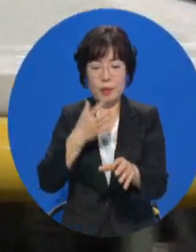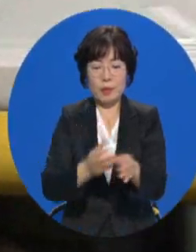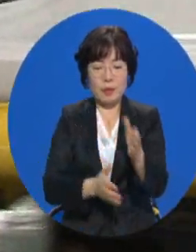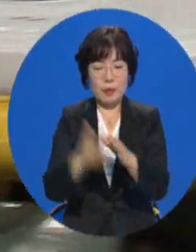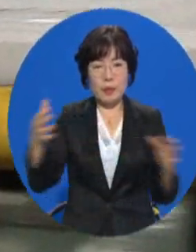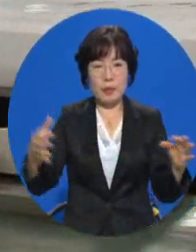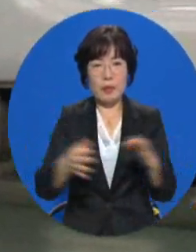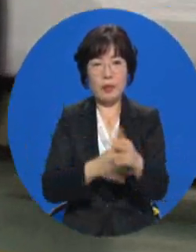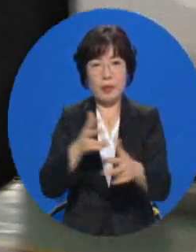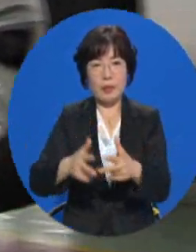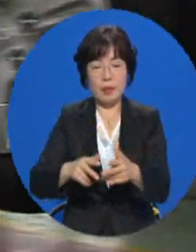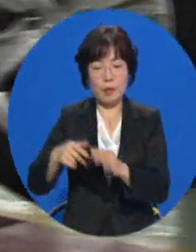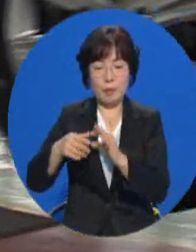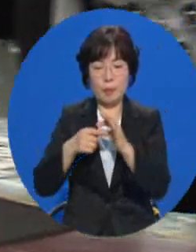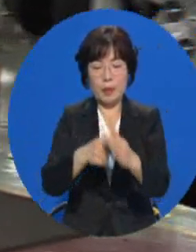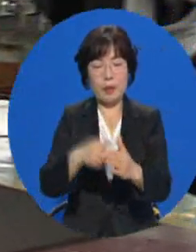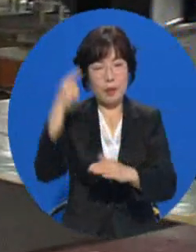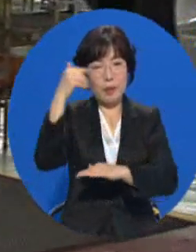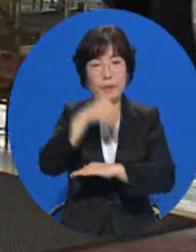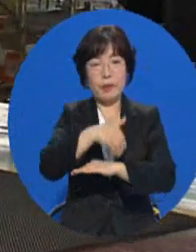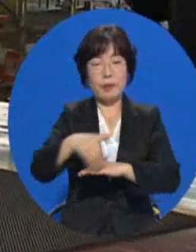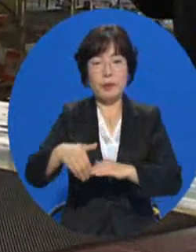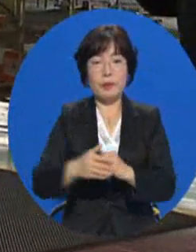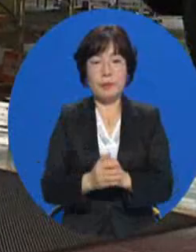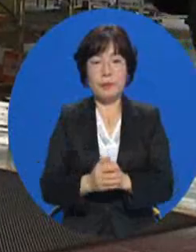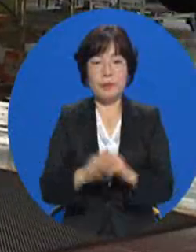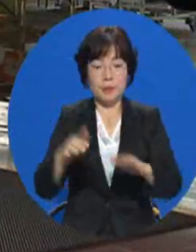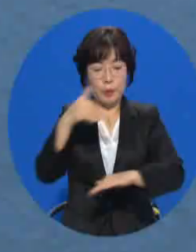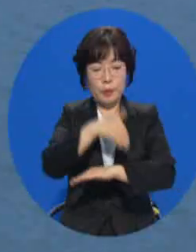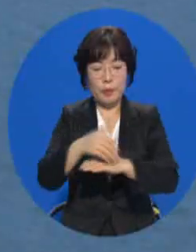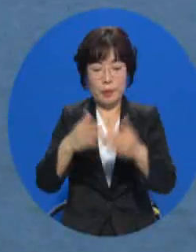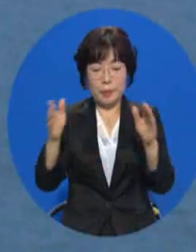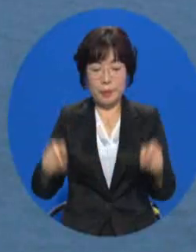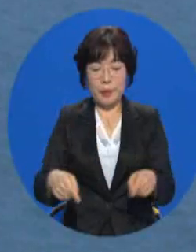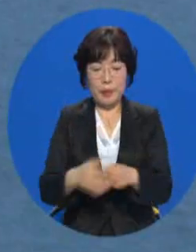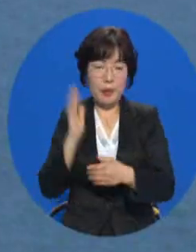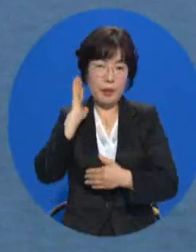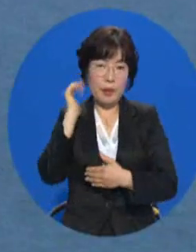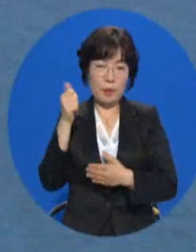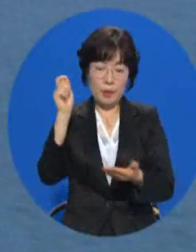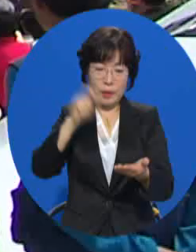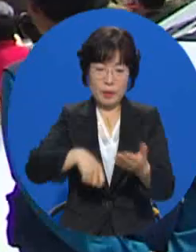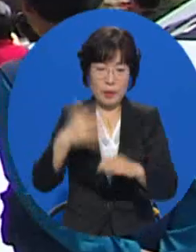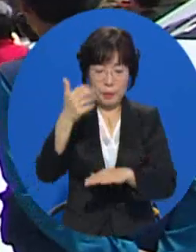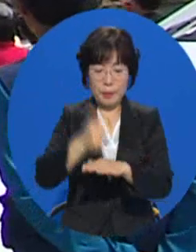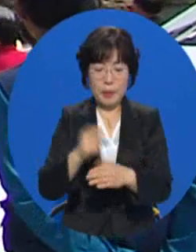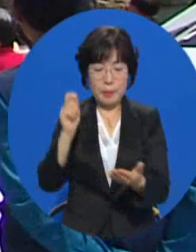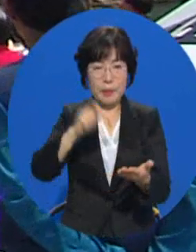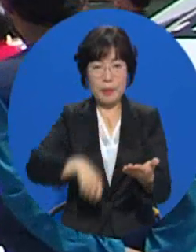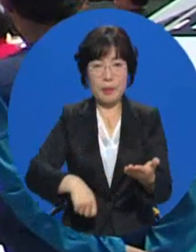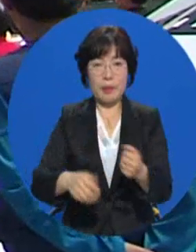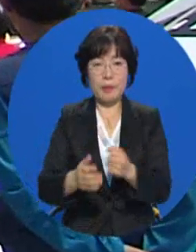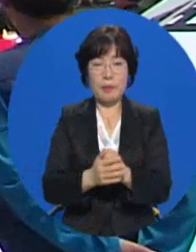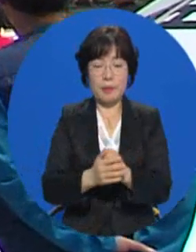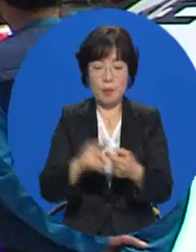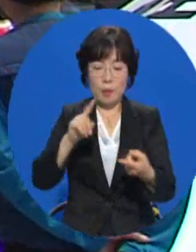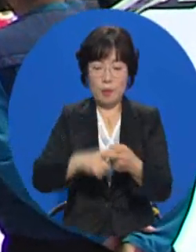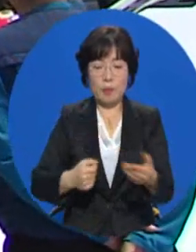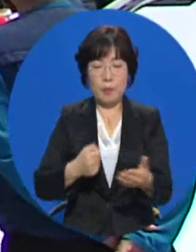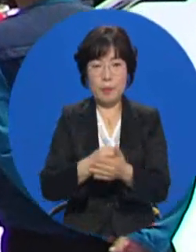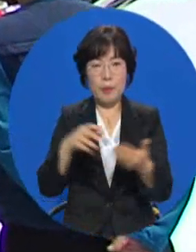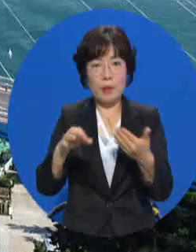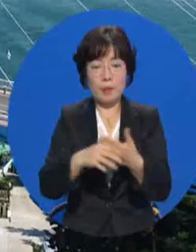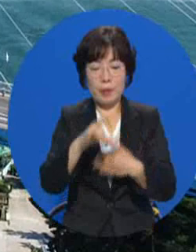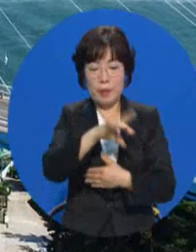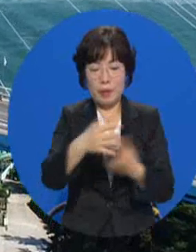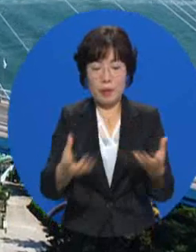산업들도 활발히 추진될 예정입니다. 이번 계획안은 대통령 승인만을 남겨두고 있고 이대로 확정되면